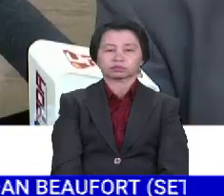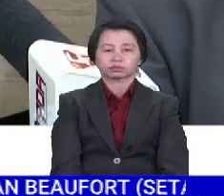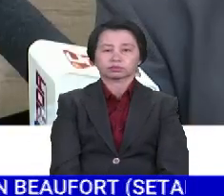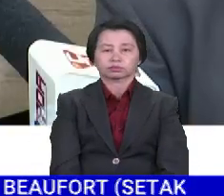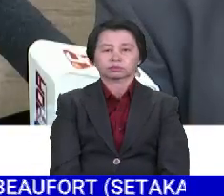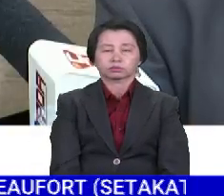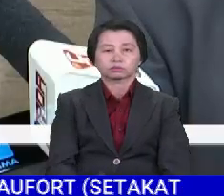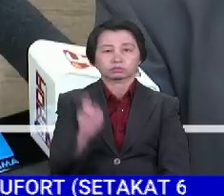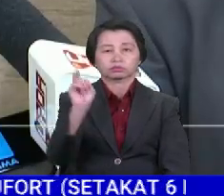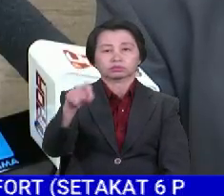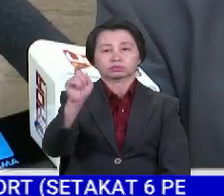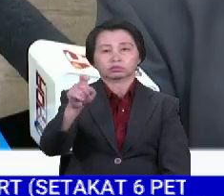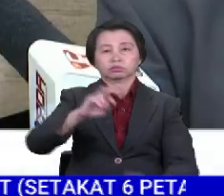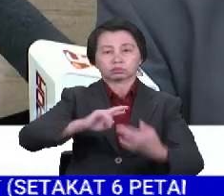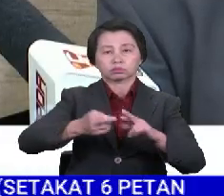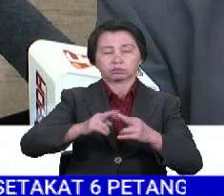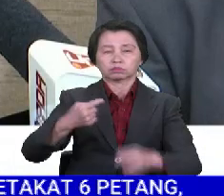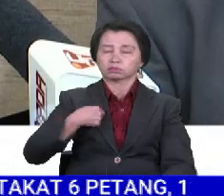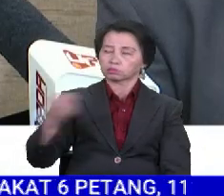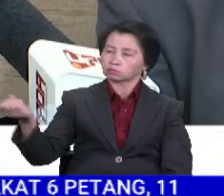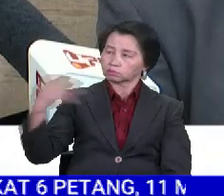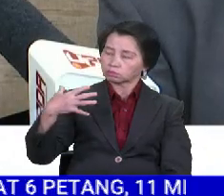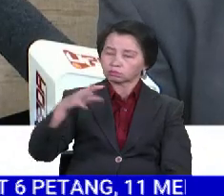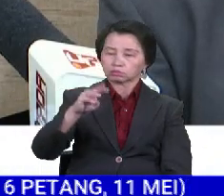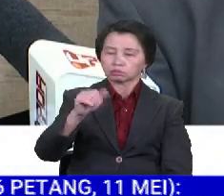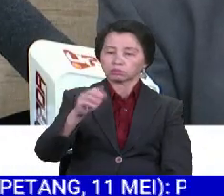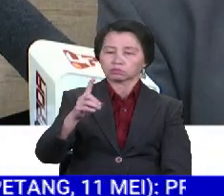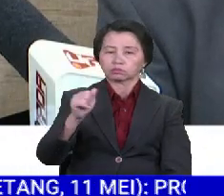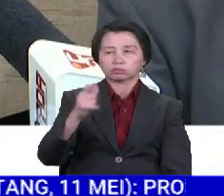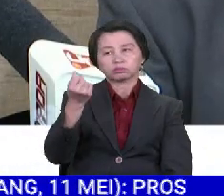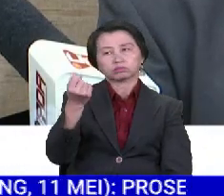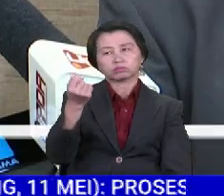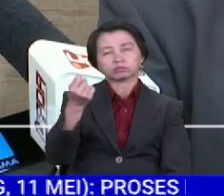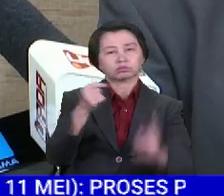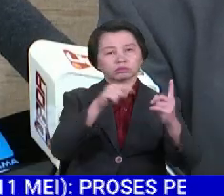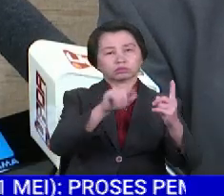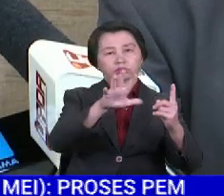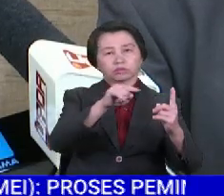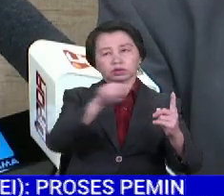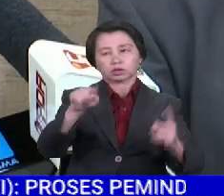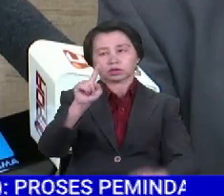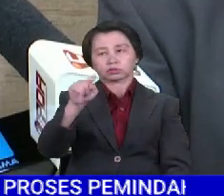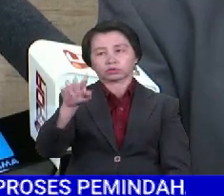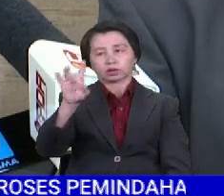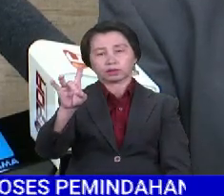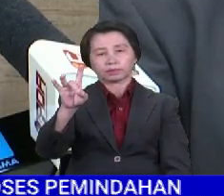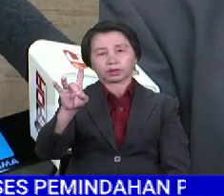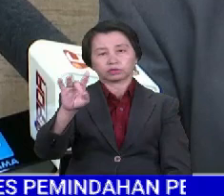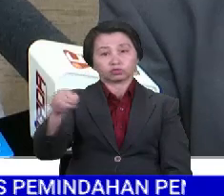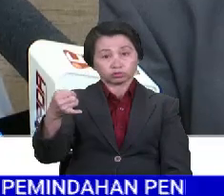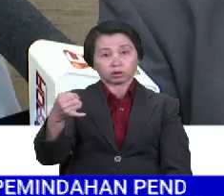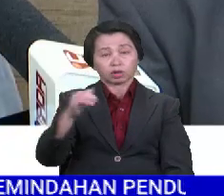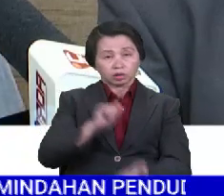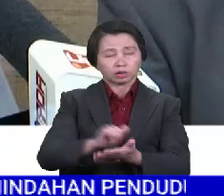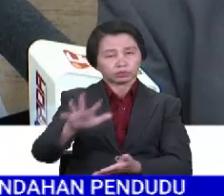Jadi kena repair. Saya dimaklumkan oleh MADA kemarin kos dia mungkin 1.5 hingga 1.8. Itu anggaran awal.